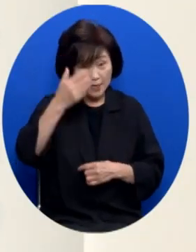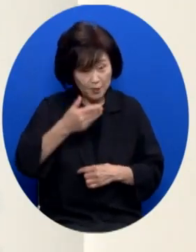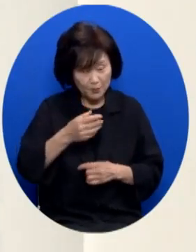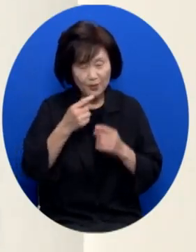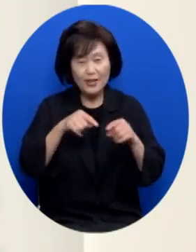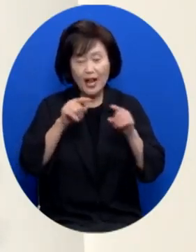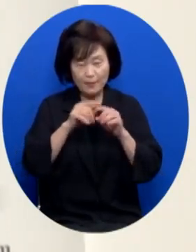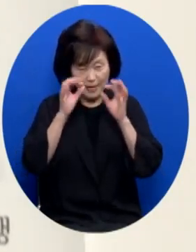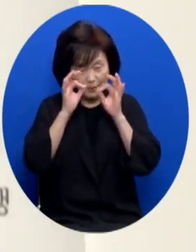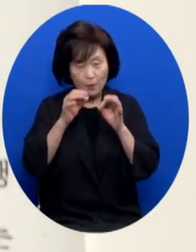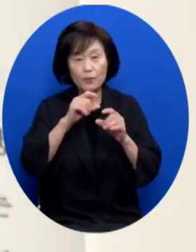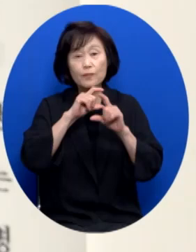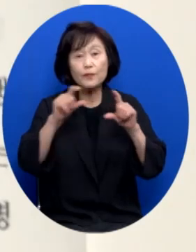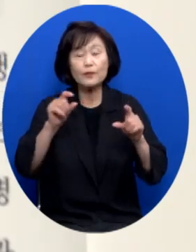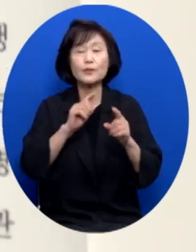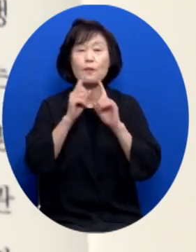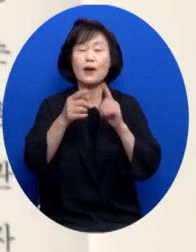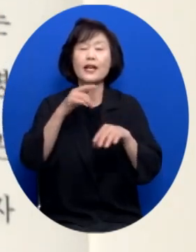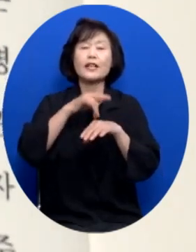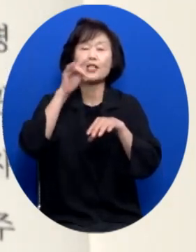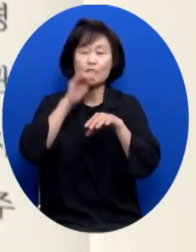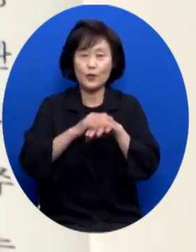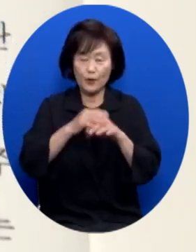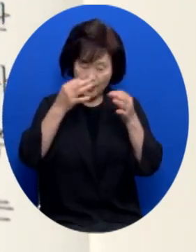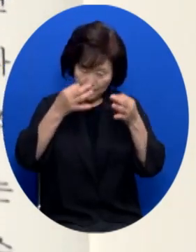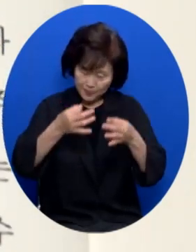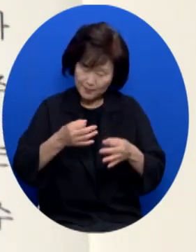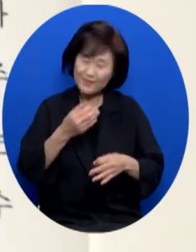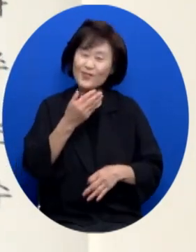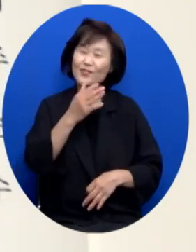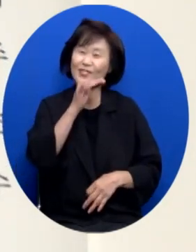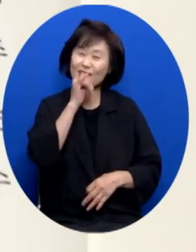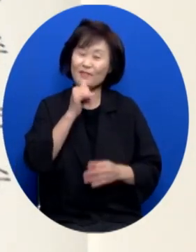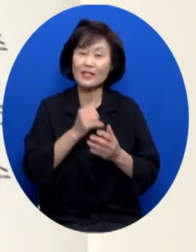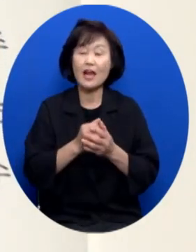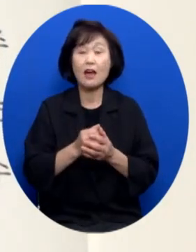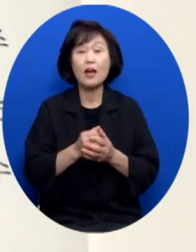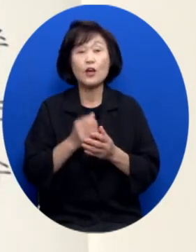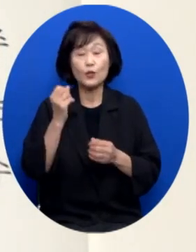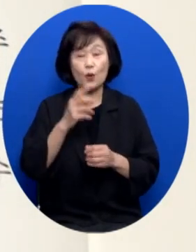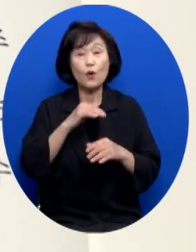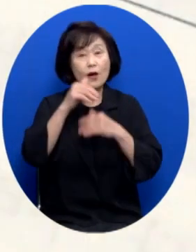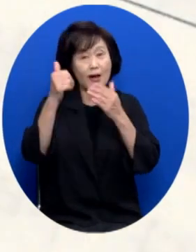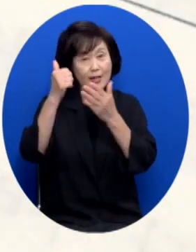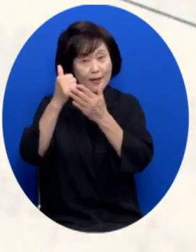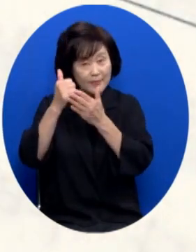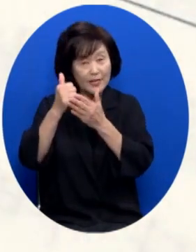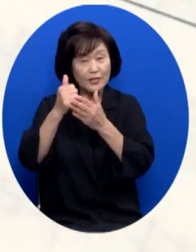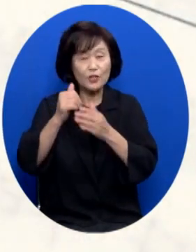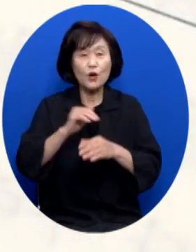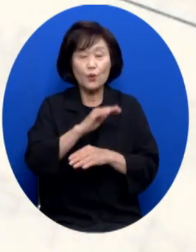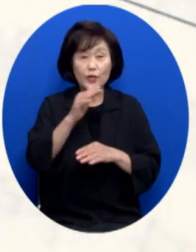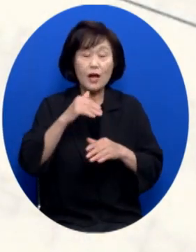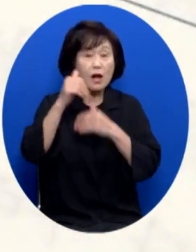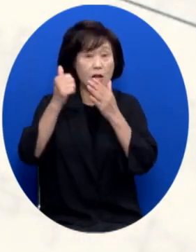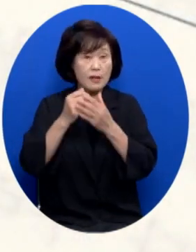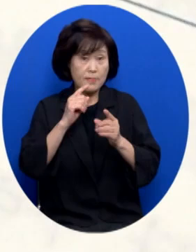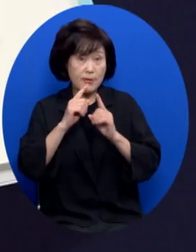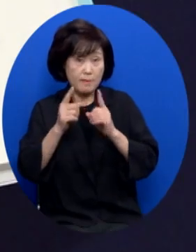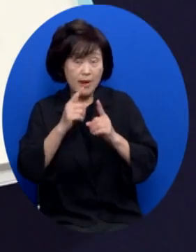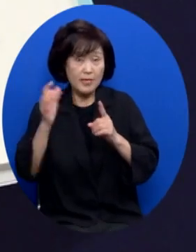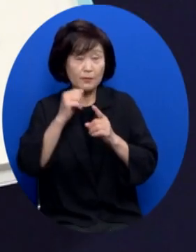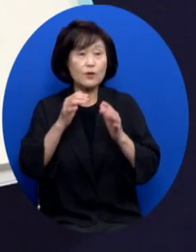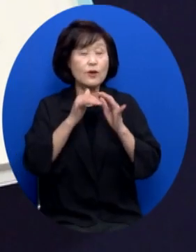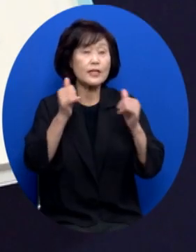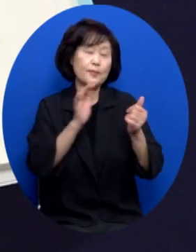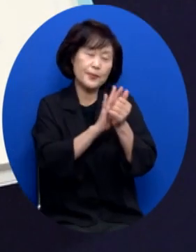살펴보며 평소 말하기 습관을 성찰해 볼 수 있습니다. 저자는 하나님께서 우리가 하나님의 말씀으로